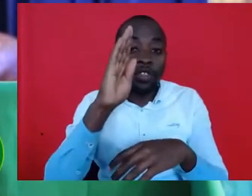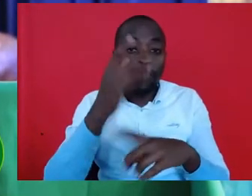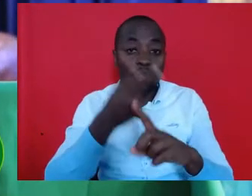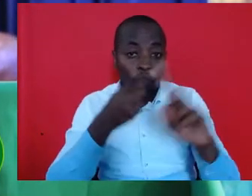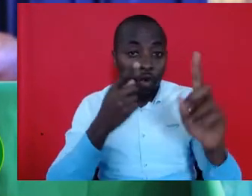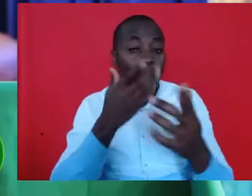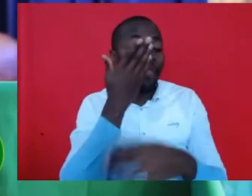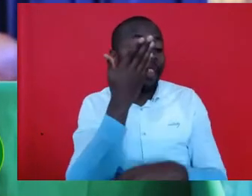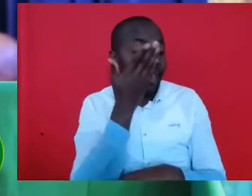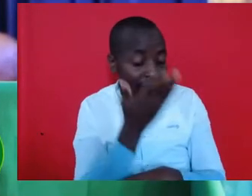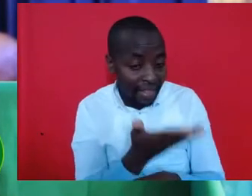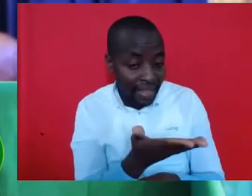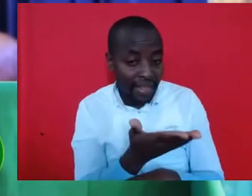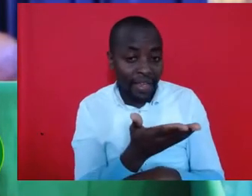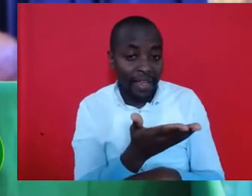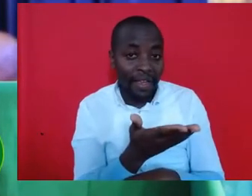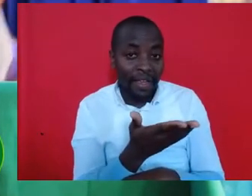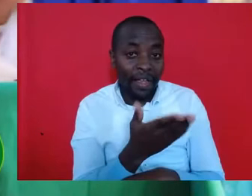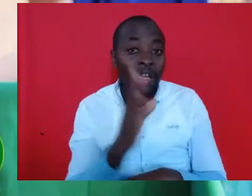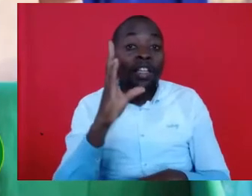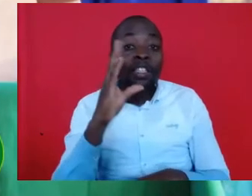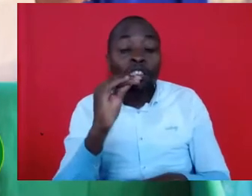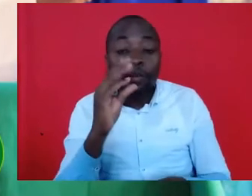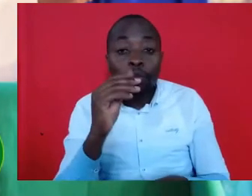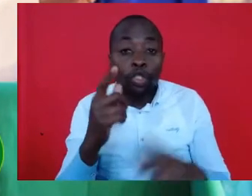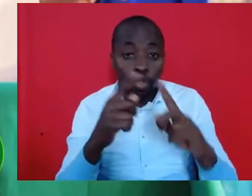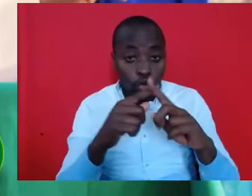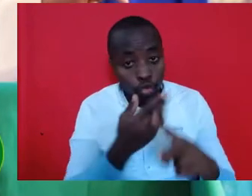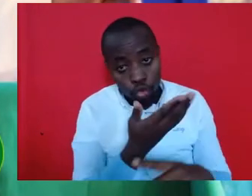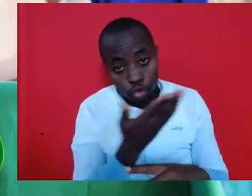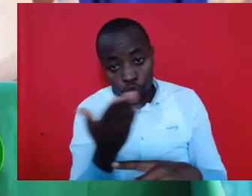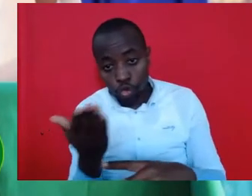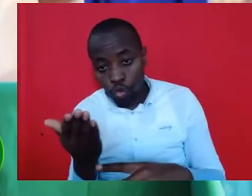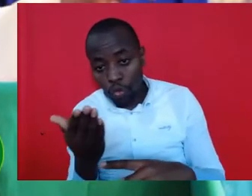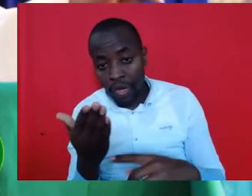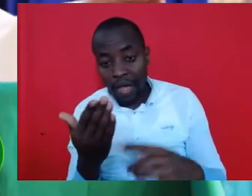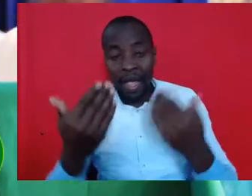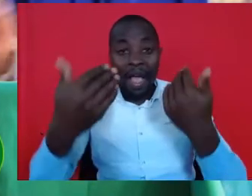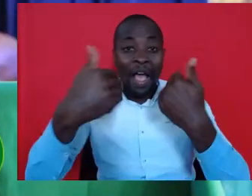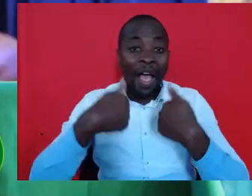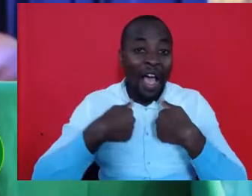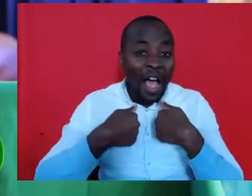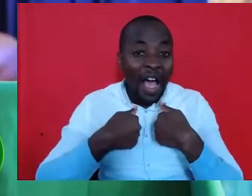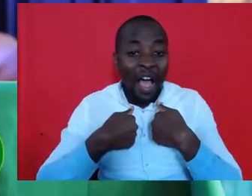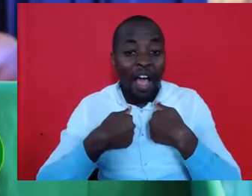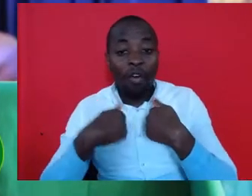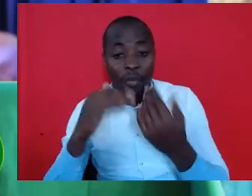mahala pale na wanenea, kimekaa ukiwa.